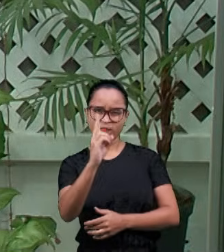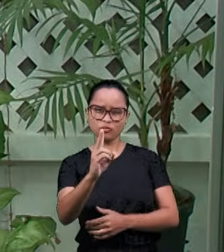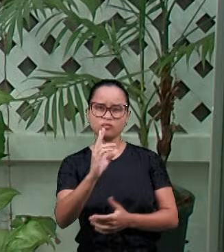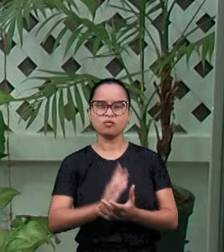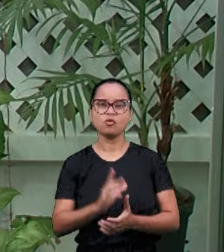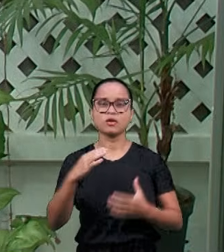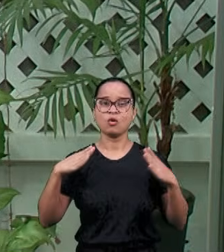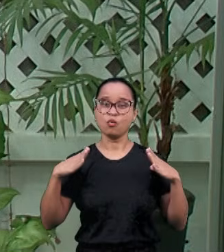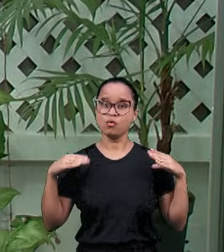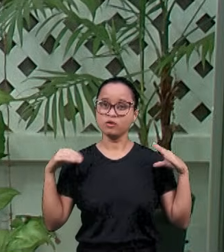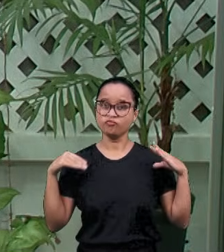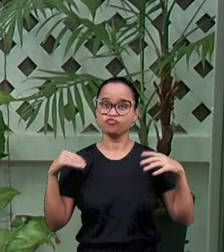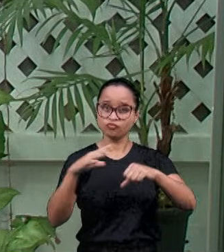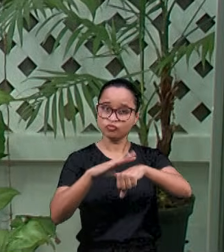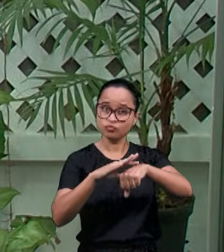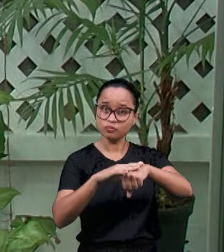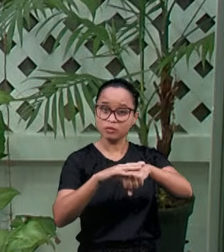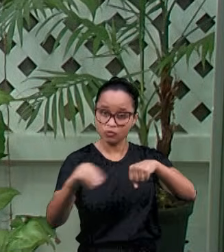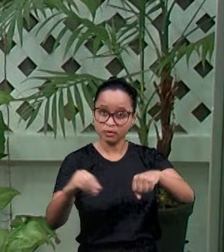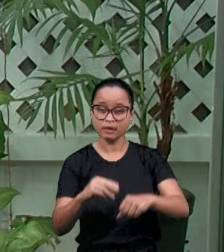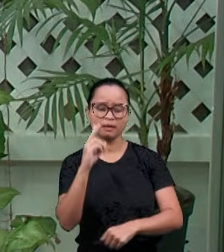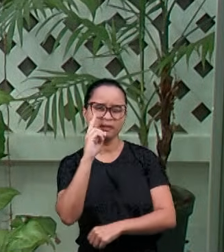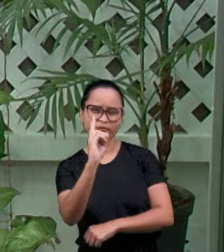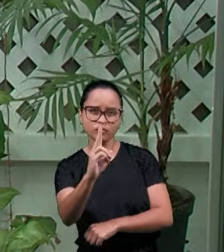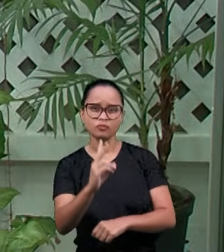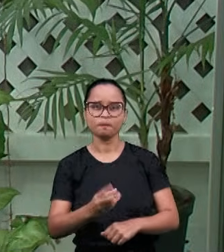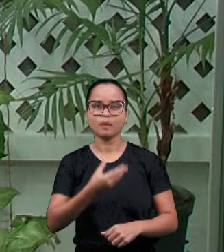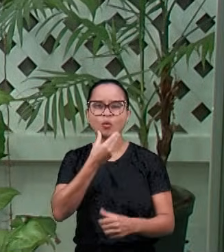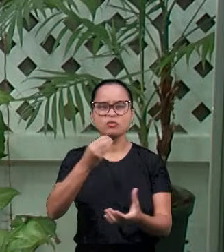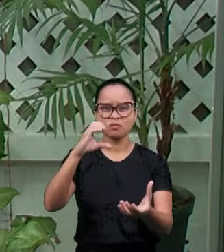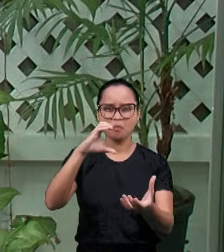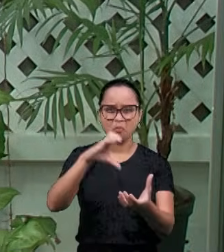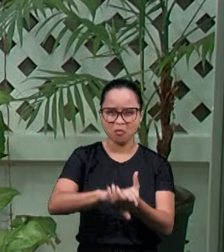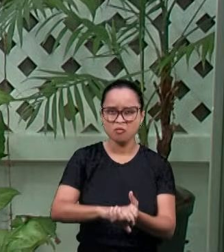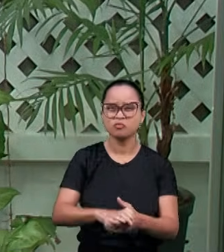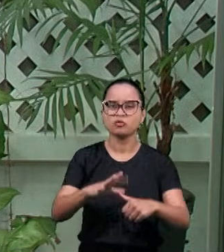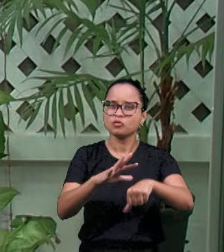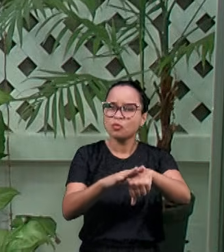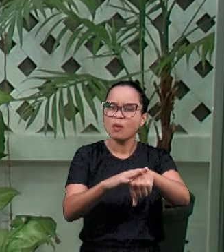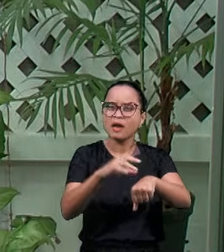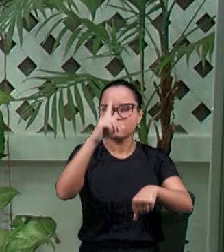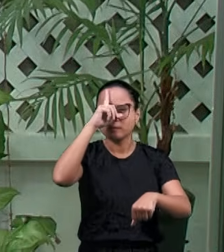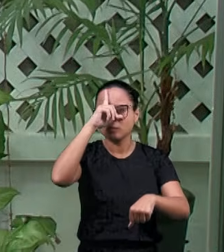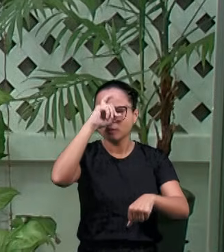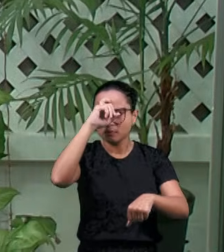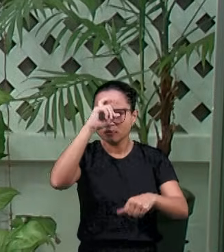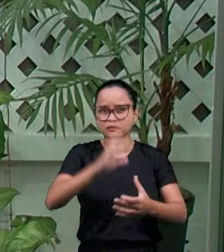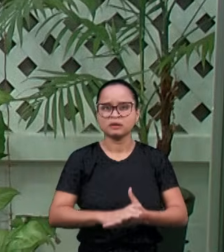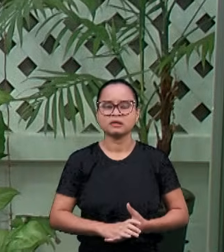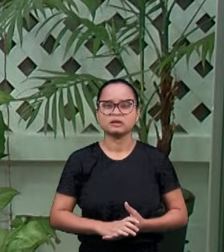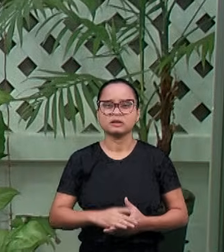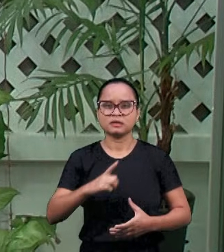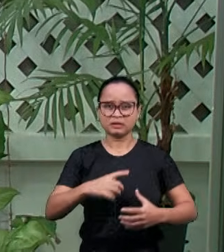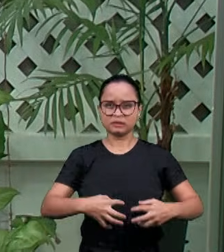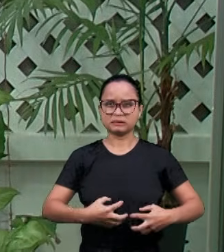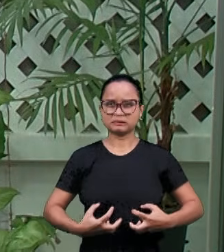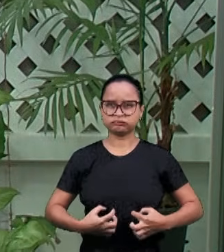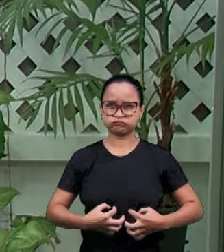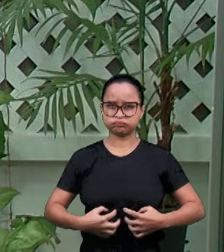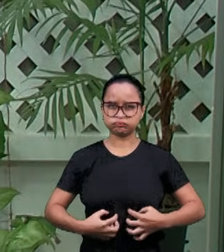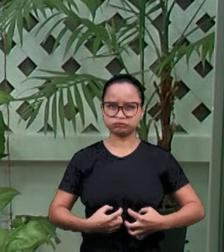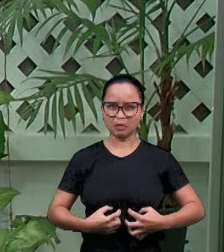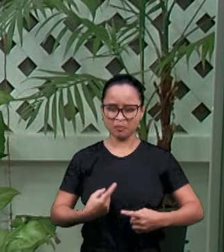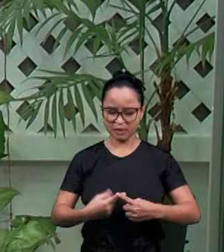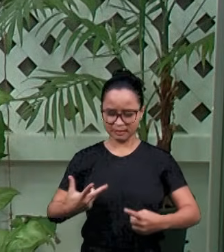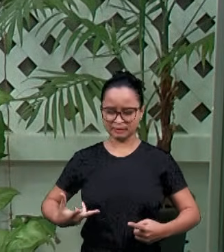en train d'opérer. Son époux était malade à l'hôpital avec une inflammation dans